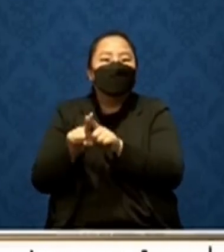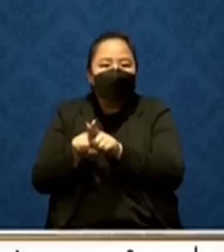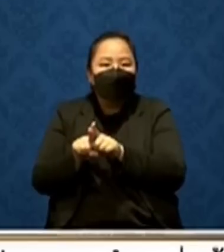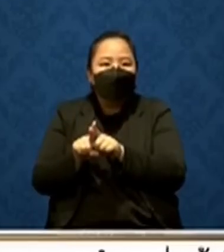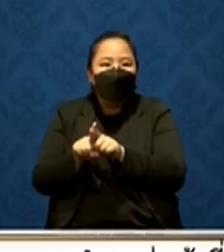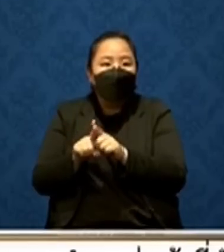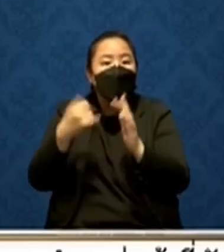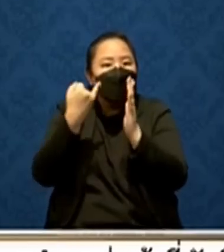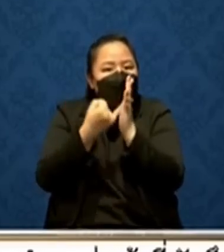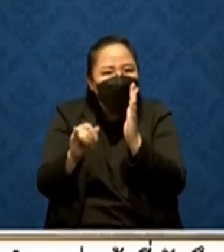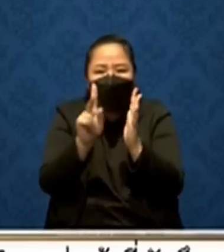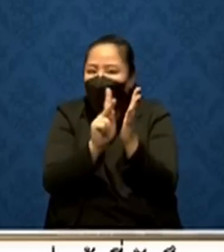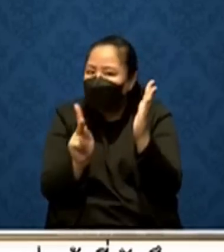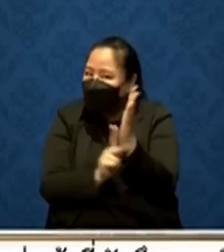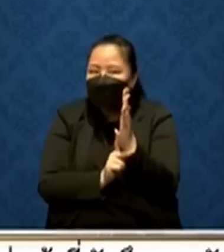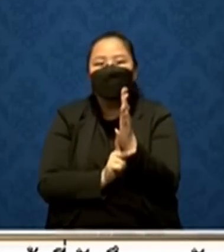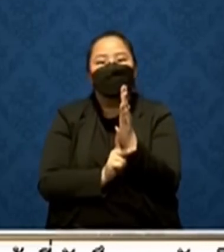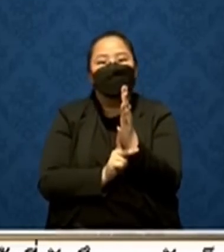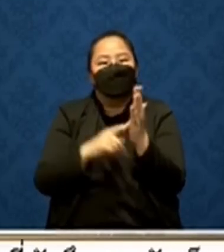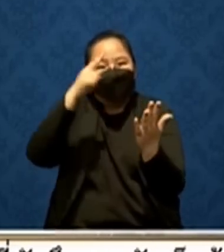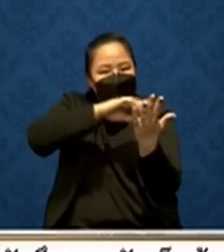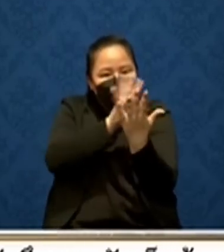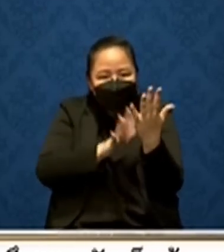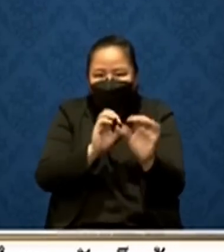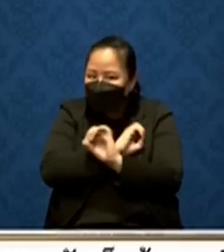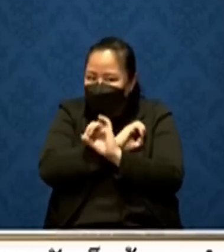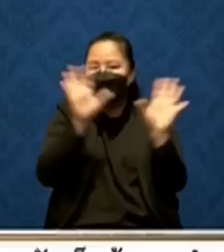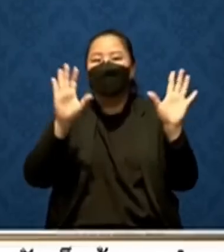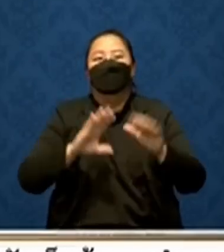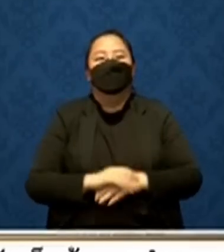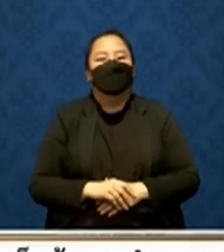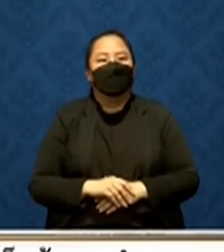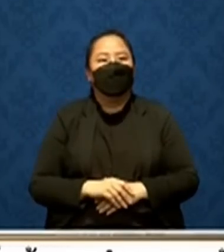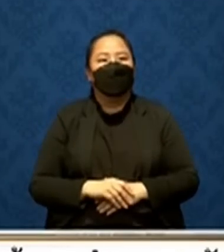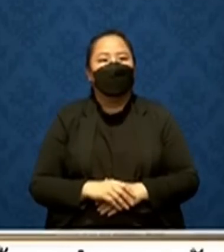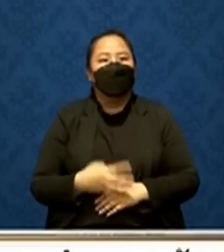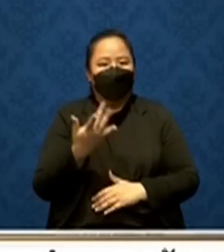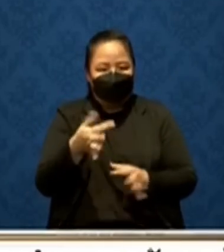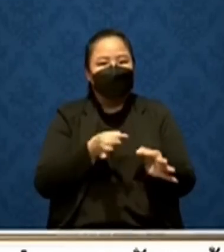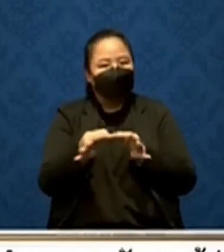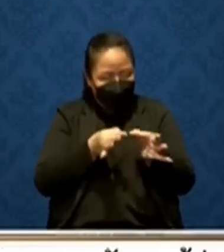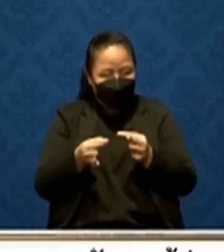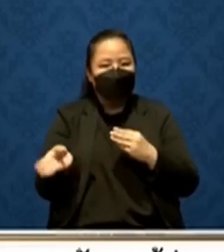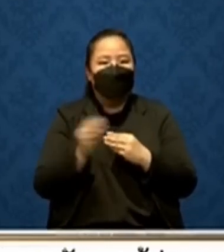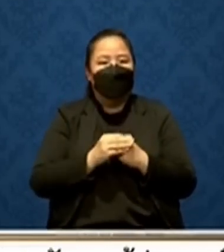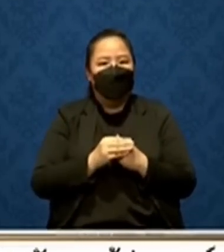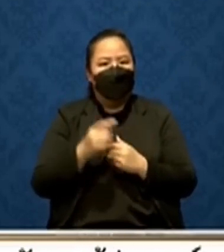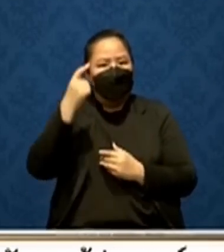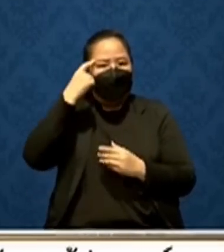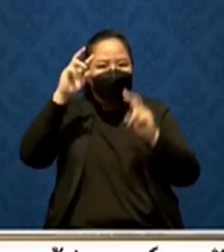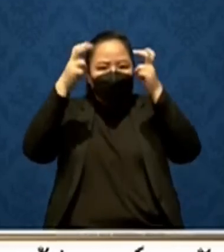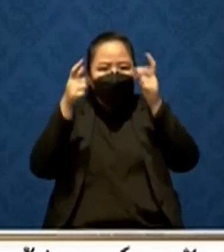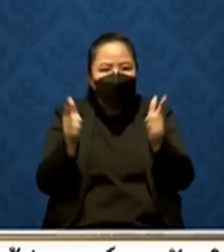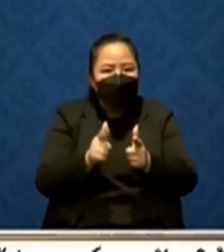ก็ผิดกฎหมายระหว่างประเทศอย่างชัดเจนนั้นครับเรื่องนี้ขยายความแน่นอนครับท่านคอยฟังอย่าเขียวเป็นเรื่องเล็กนะครับ